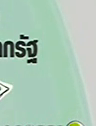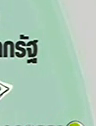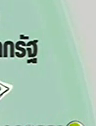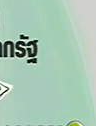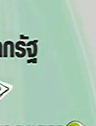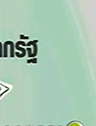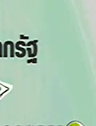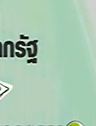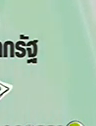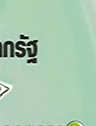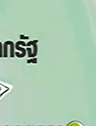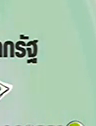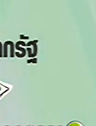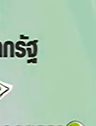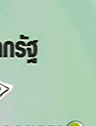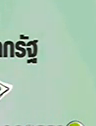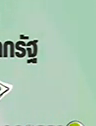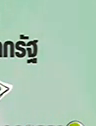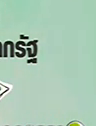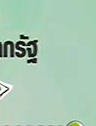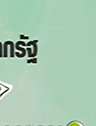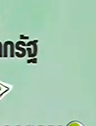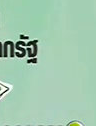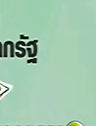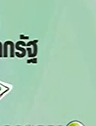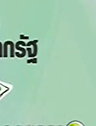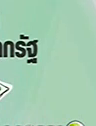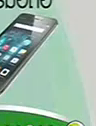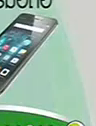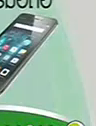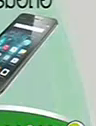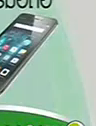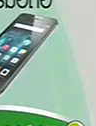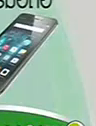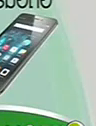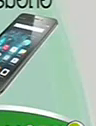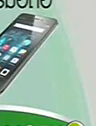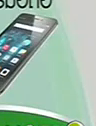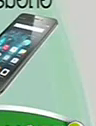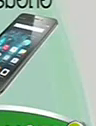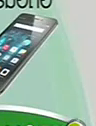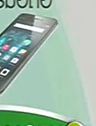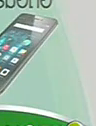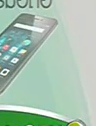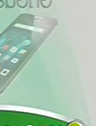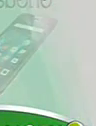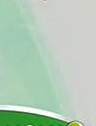าชนเรื่องความปลอดภัยข้อมูลส่วนตัวก็ยังคงมีอยู่และหลายบริการยังรอเข้าระบบ e-payment ของรัฐ